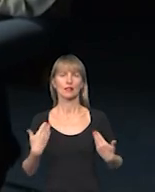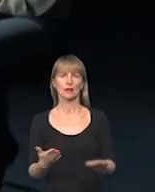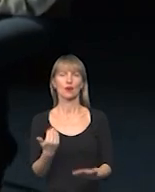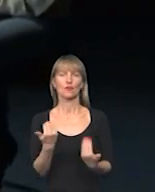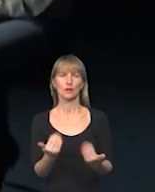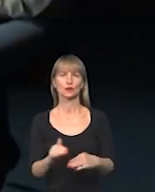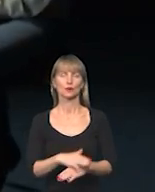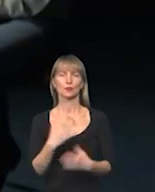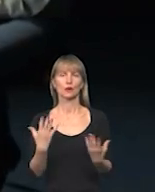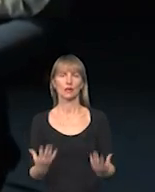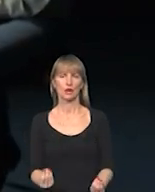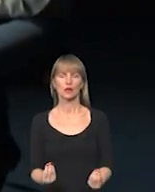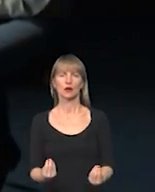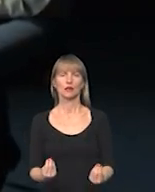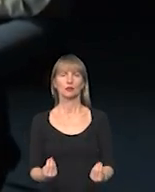дня.